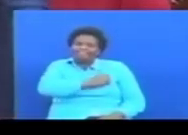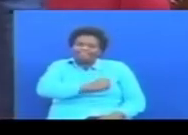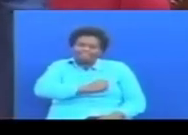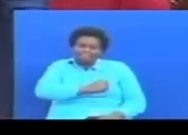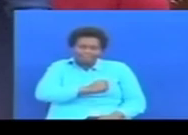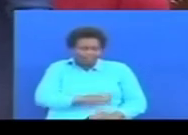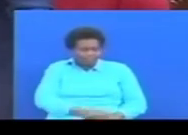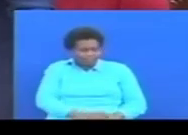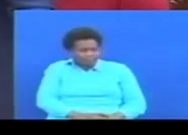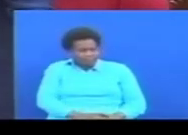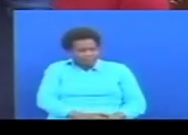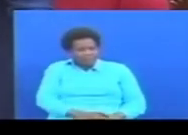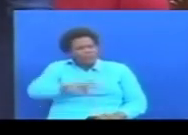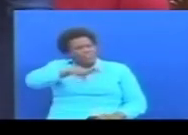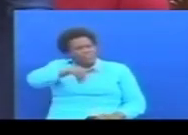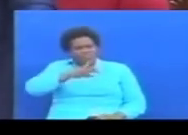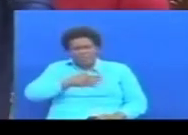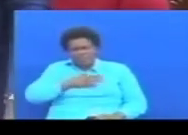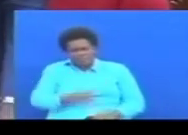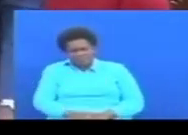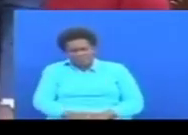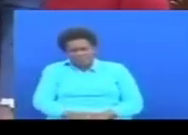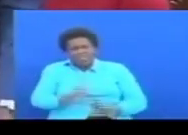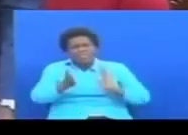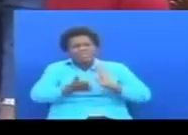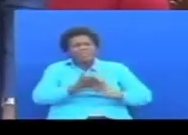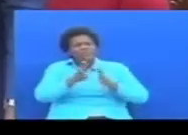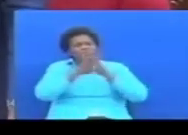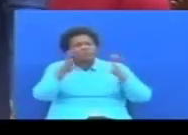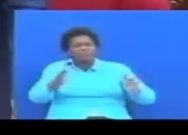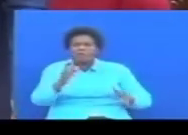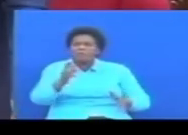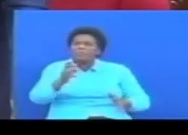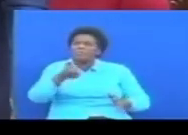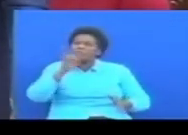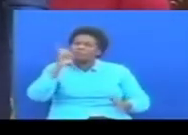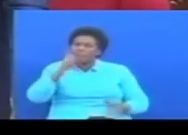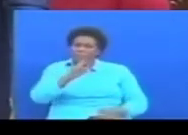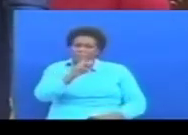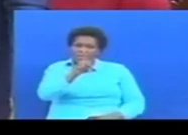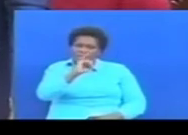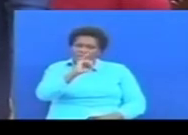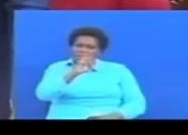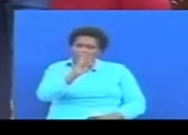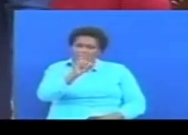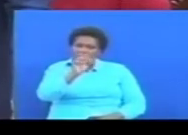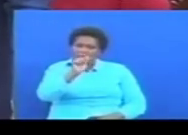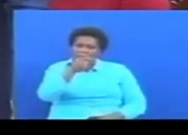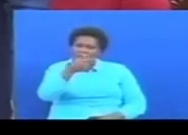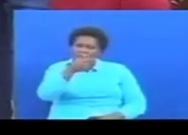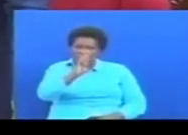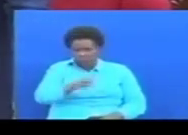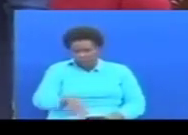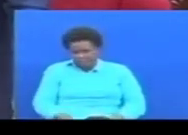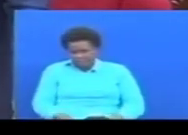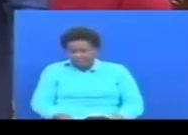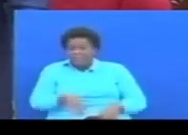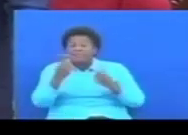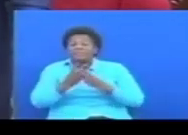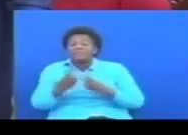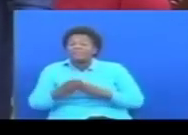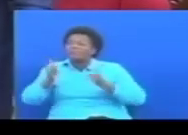jimbo lenye chanzo kikubwa kama cha Kidatu, lakini pia ni jimbo la utalii, kuwa na vijiji kama 57 lakini ni 16 tu ambavyo